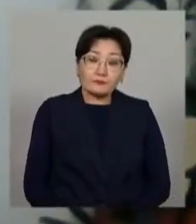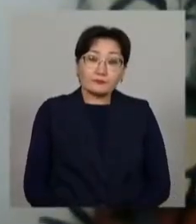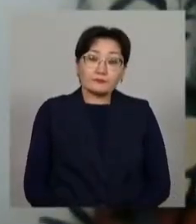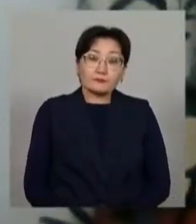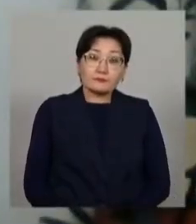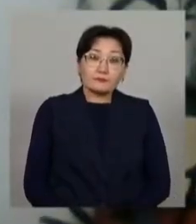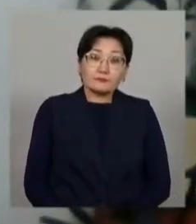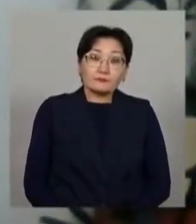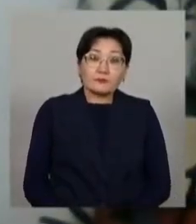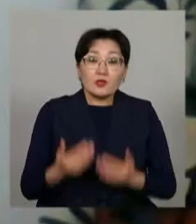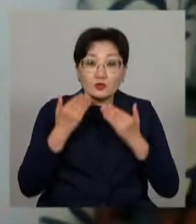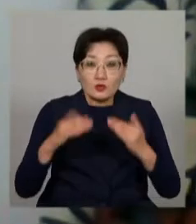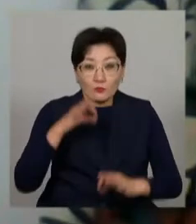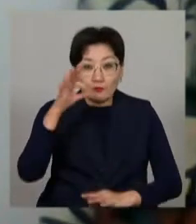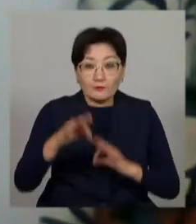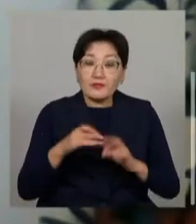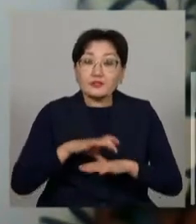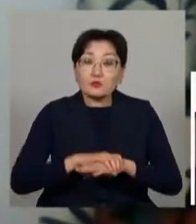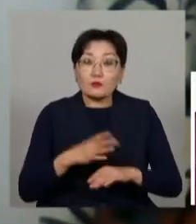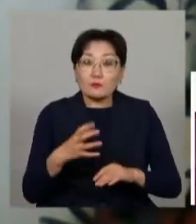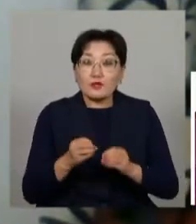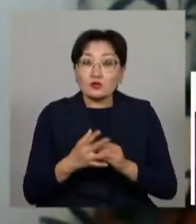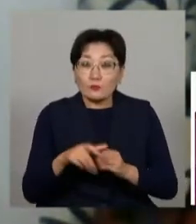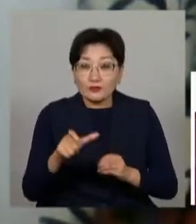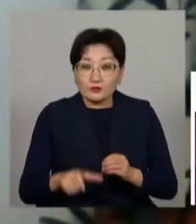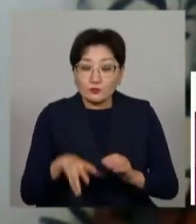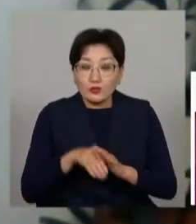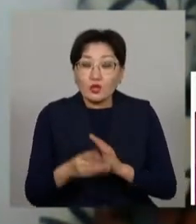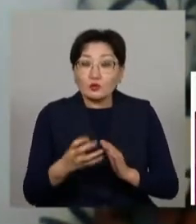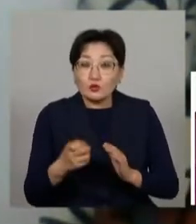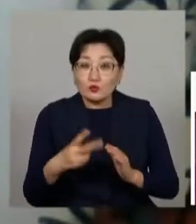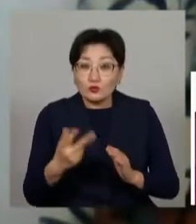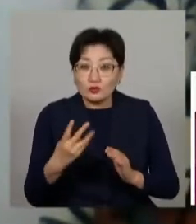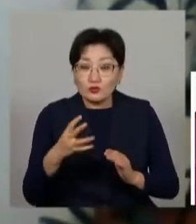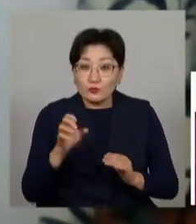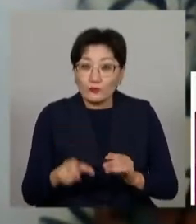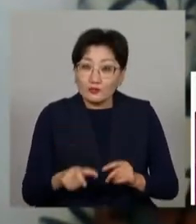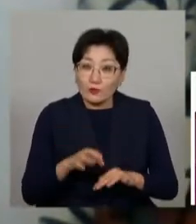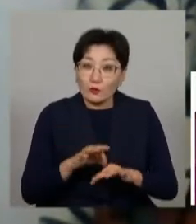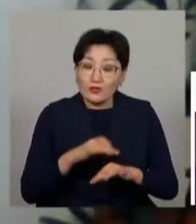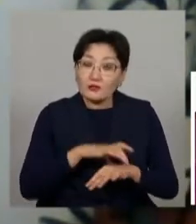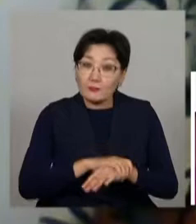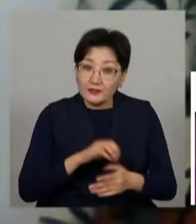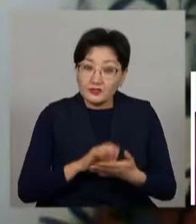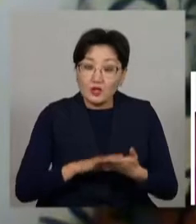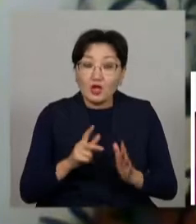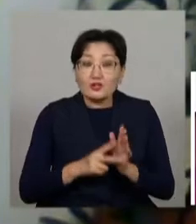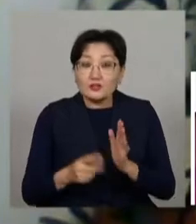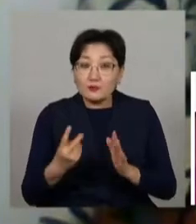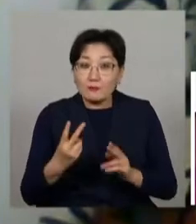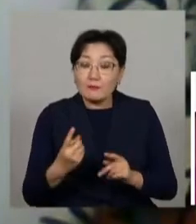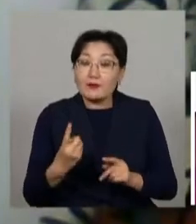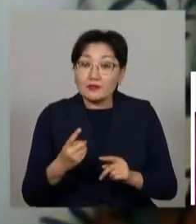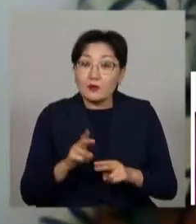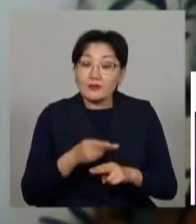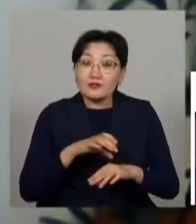31 марта был зарегистрирован. Соңғы тәулікте анықталған 515 адамның 434-і індеттің симптомды түрмен болса, 81-і симптомсыз